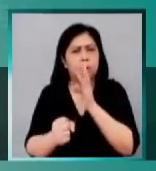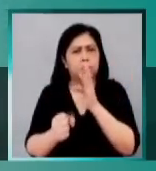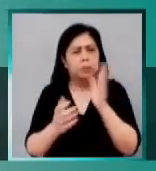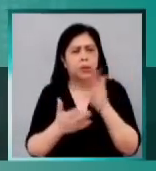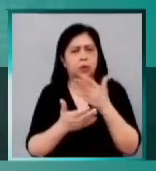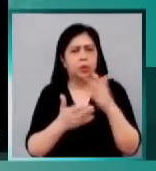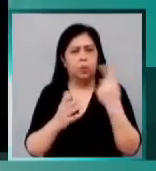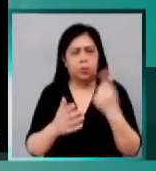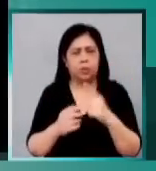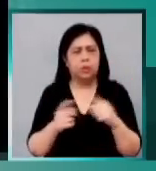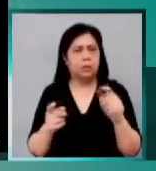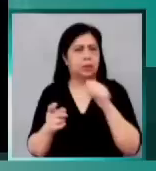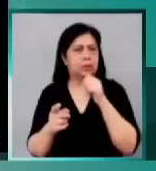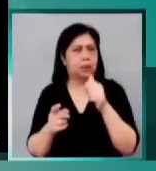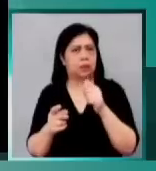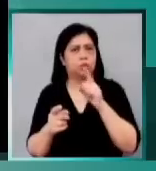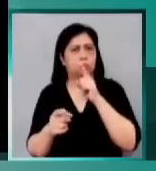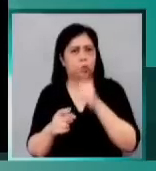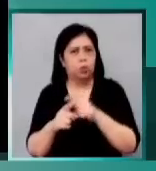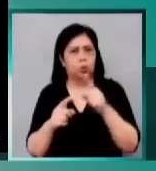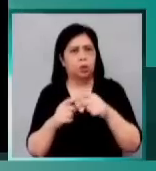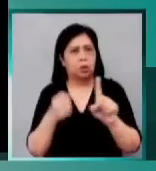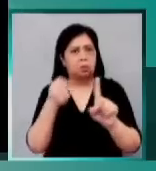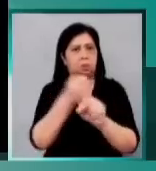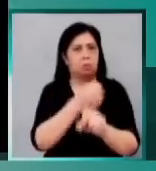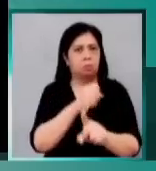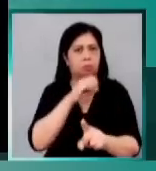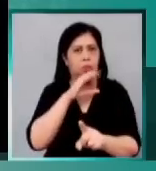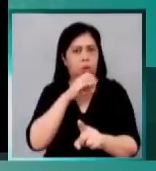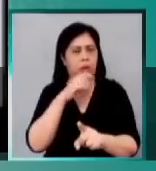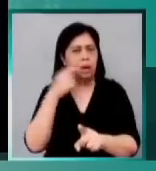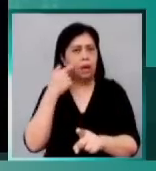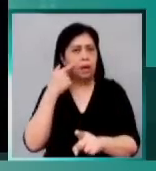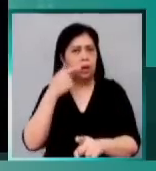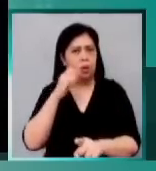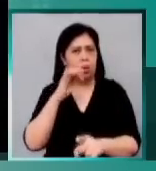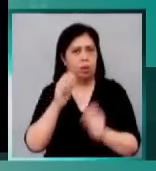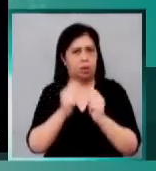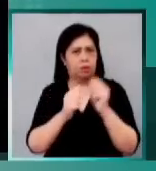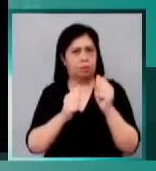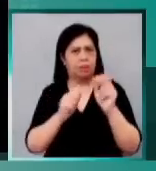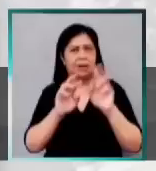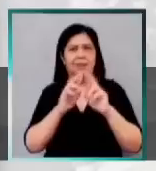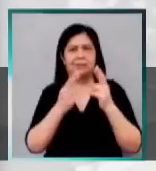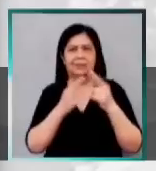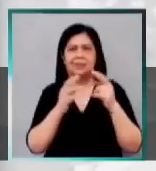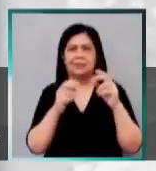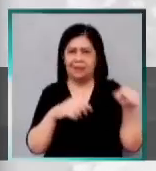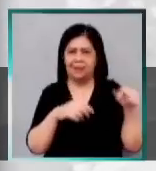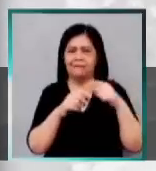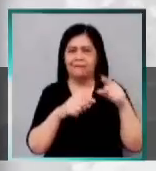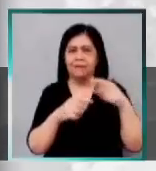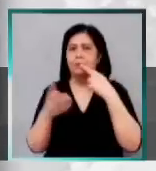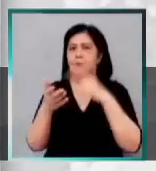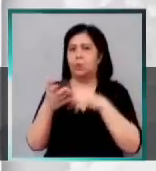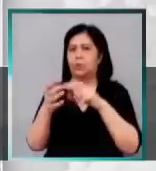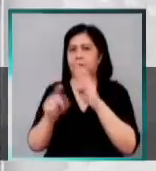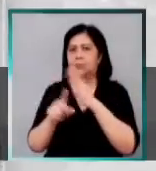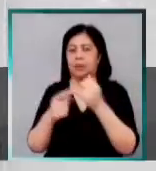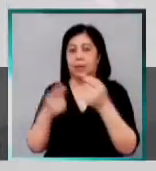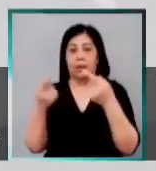daw totoo na sinaktan nila si Lola Gloria na malayo nilang kamag-anak. Inireport na sa barangay ang insidente